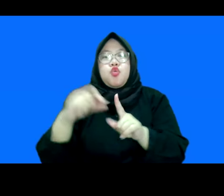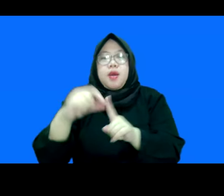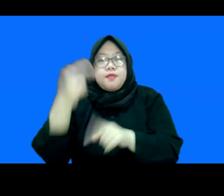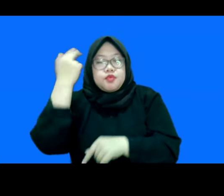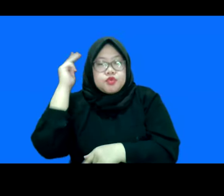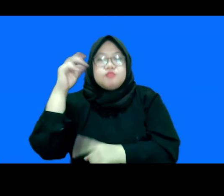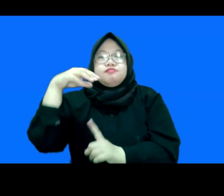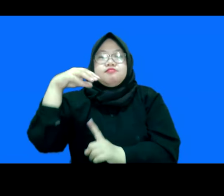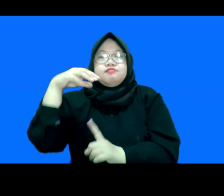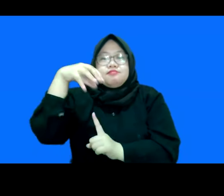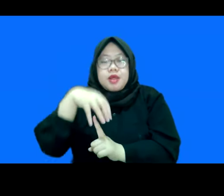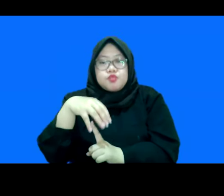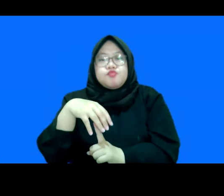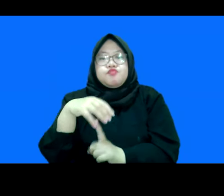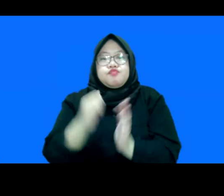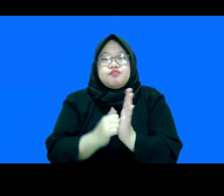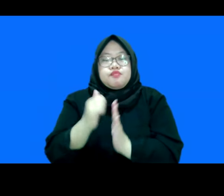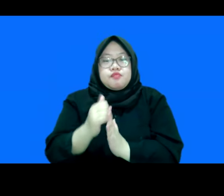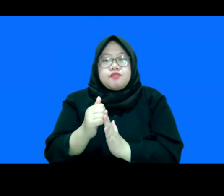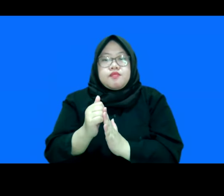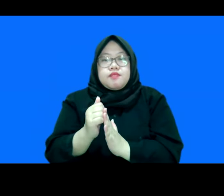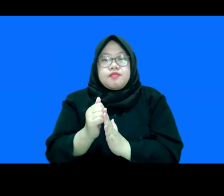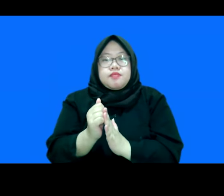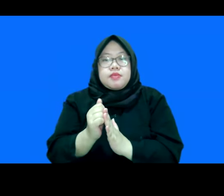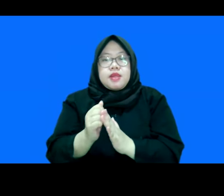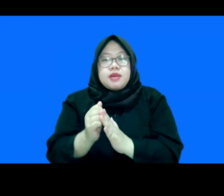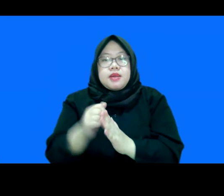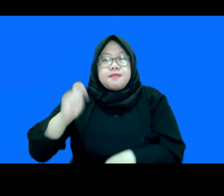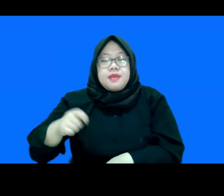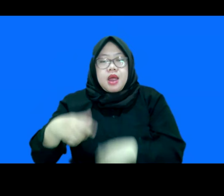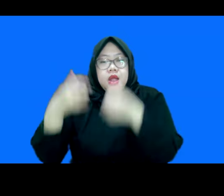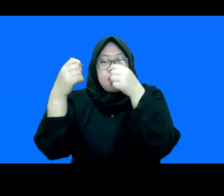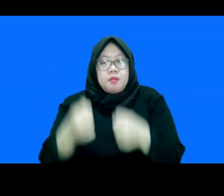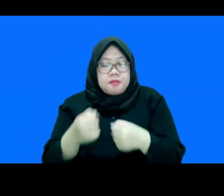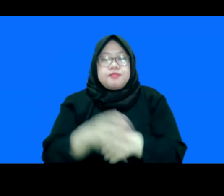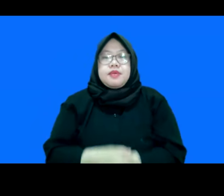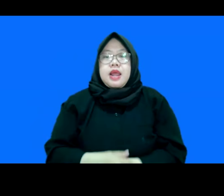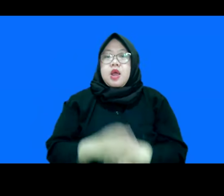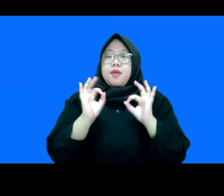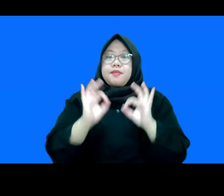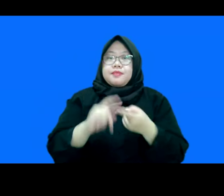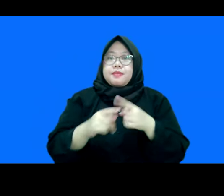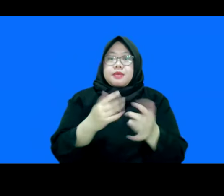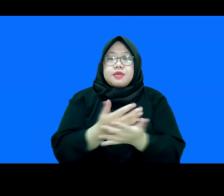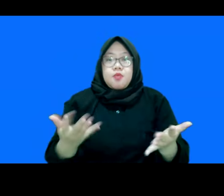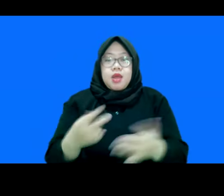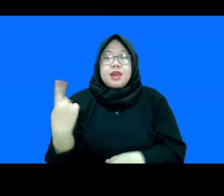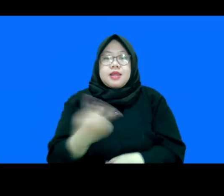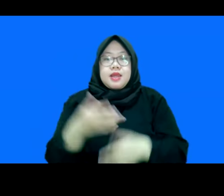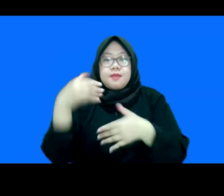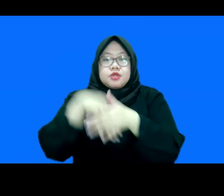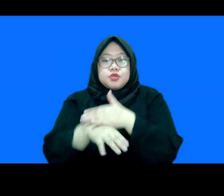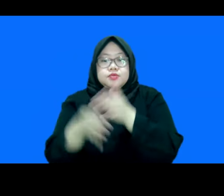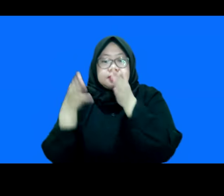pidana. Baik, teman rekan-rekan sekalian, kita masuk ke sesi diskusi. Sebelumnya mohon maaf karena